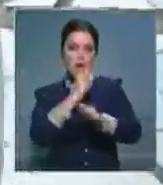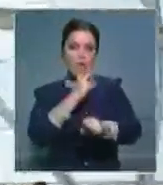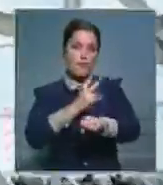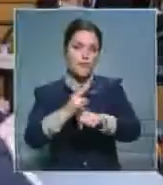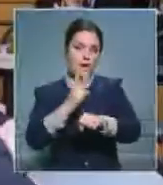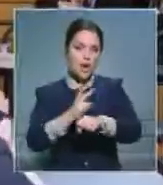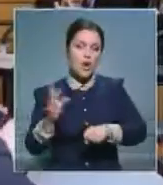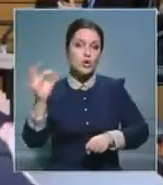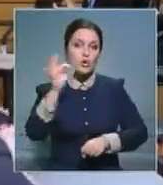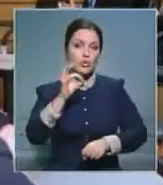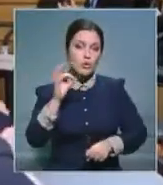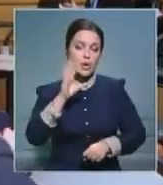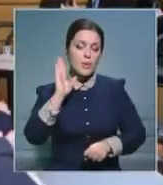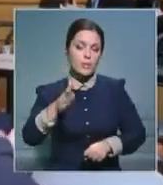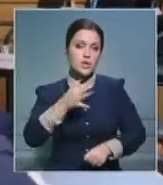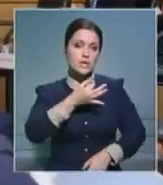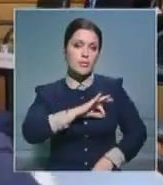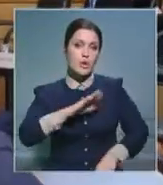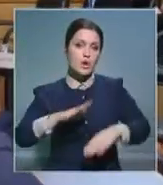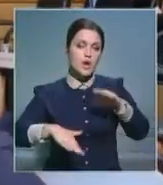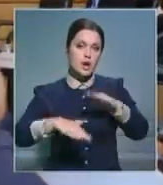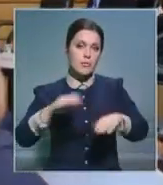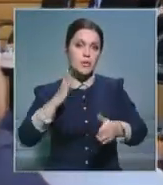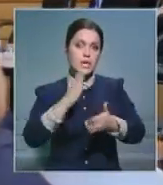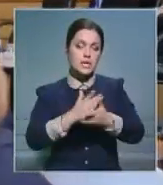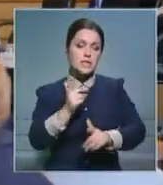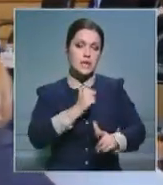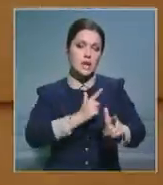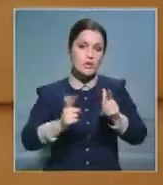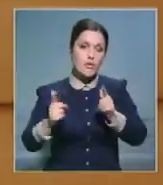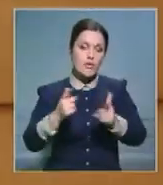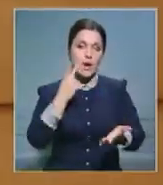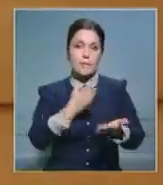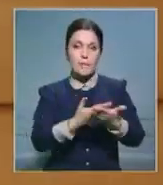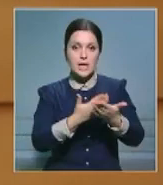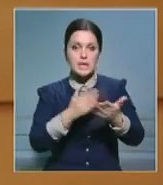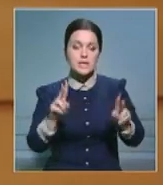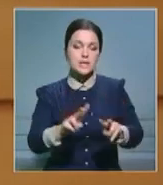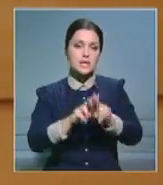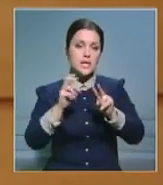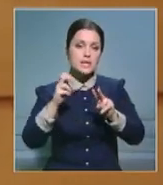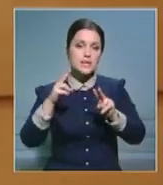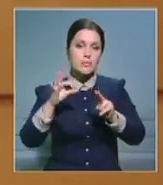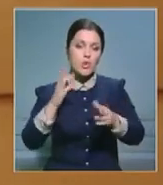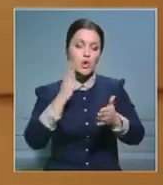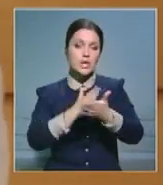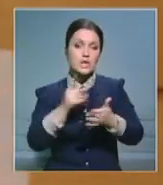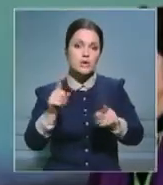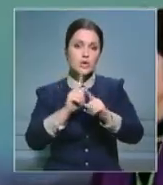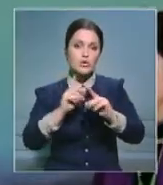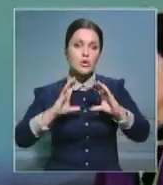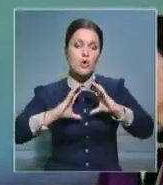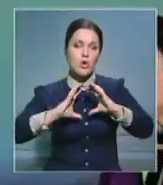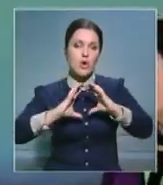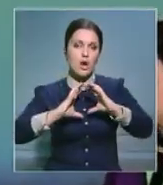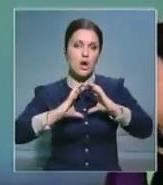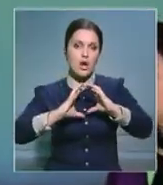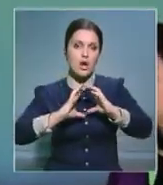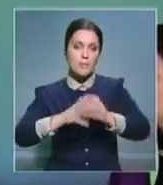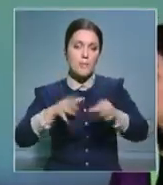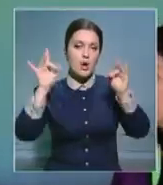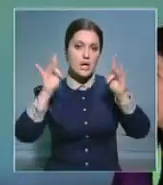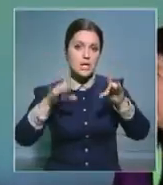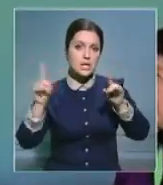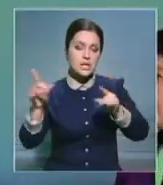нулевыми. Использование на практике готовы показать на Астанинской экспо на примере одного из мировых гигантов сети ресторанов